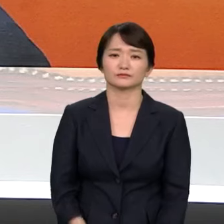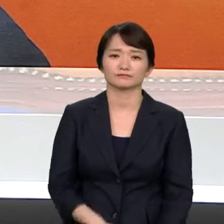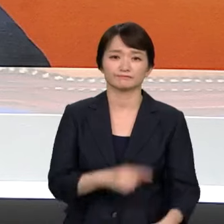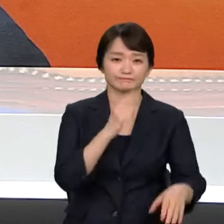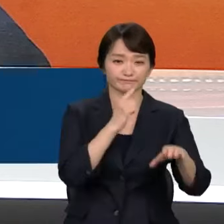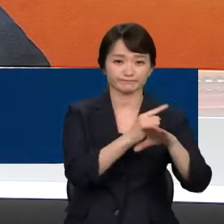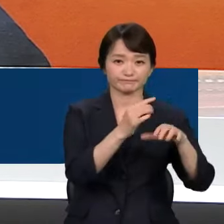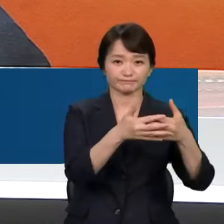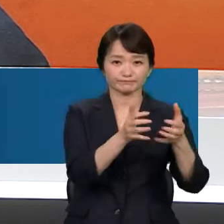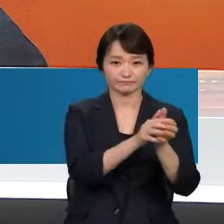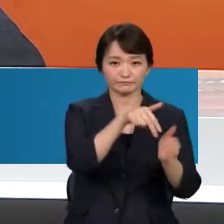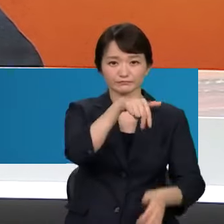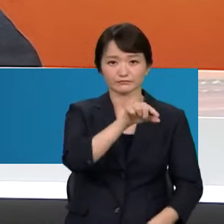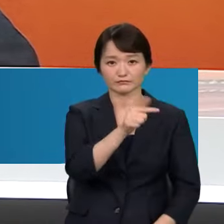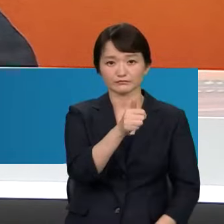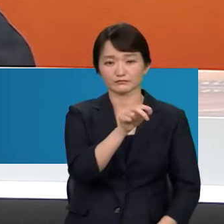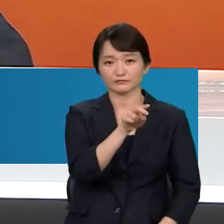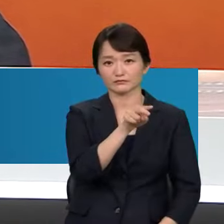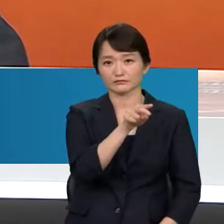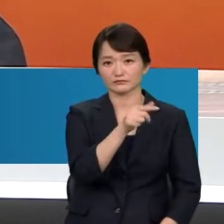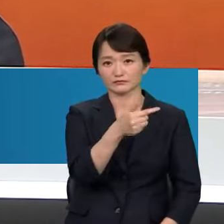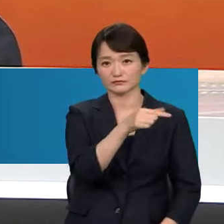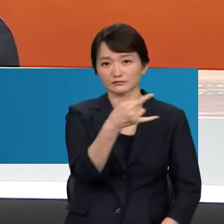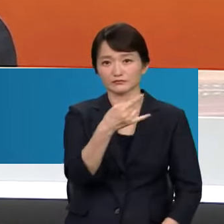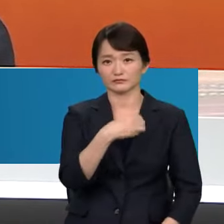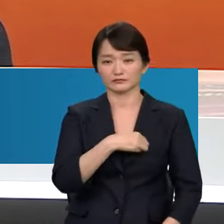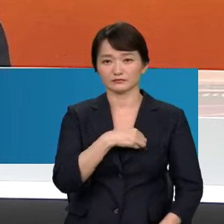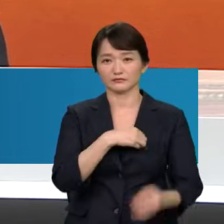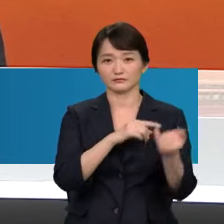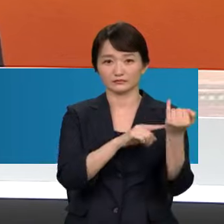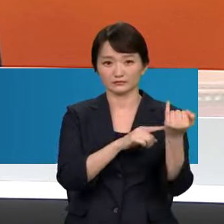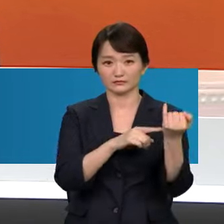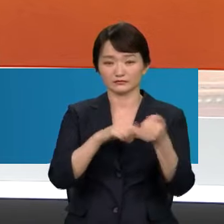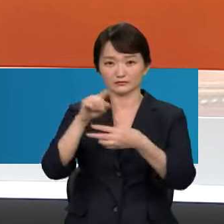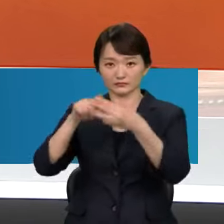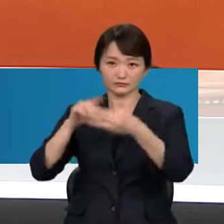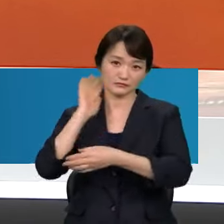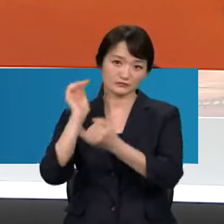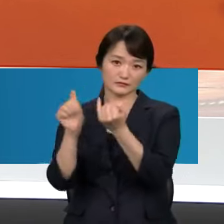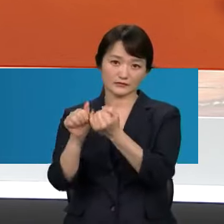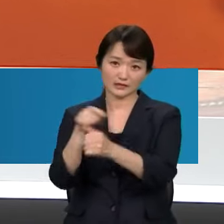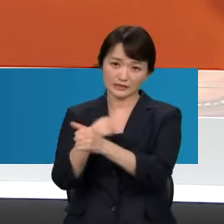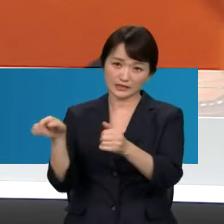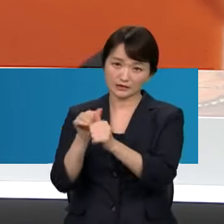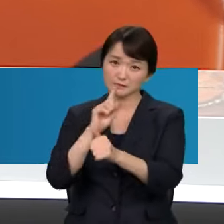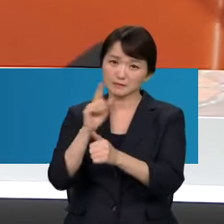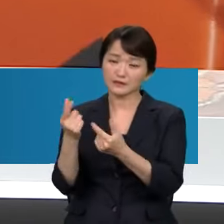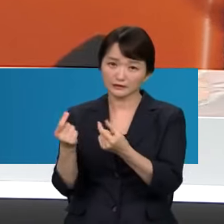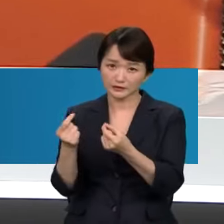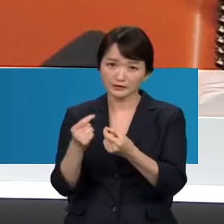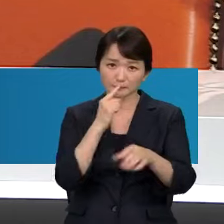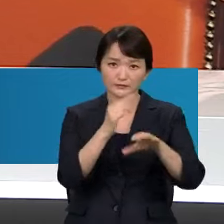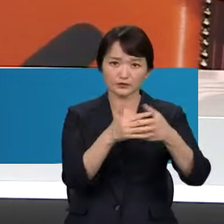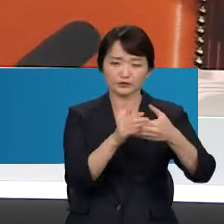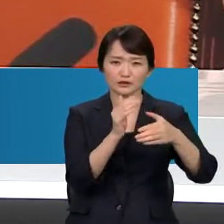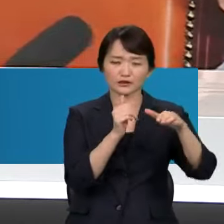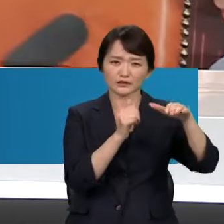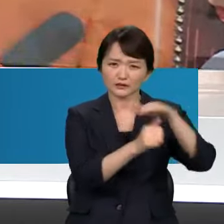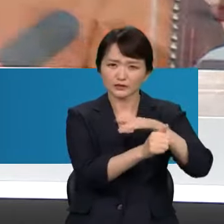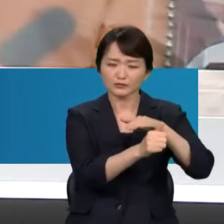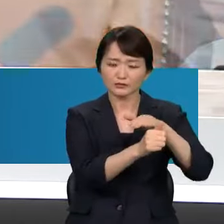민주당 전현희 의원이 윤석열 대통령 부부를 살인자라고 한 것과 관련해 민주당 박찬대 당대표 직무대행이 유감을